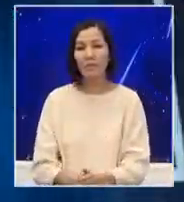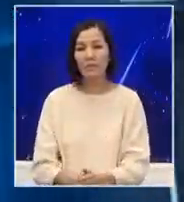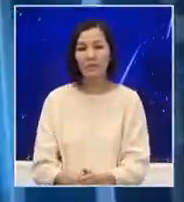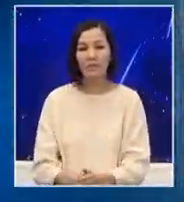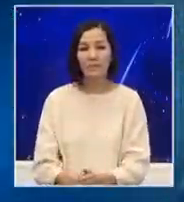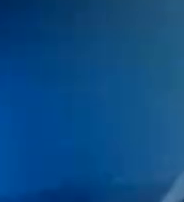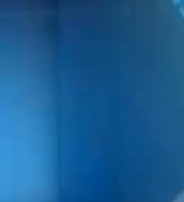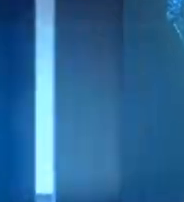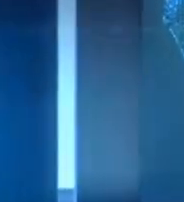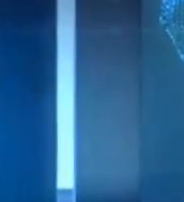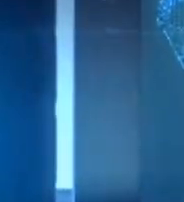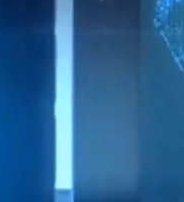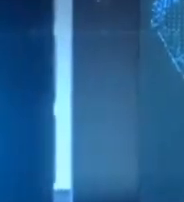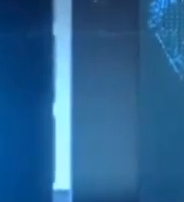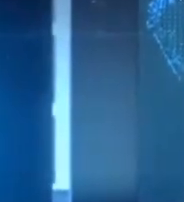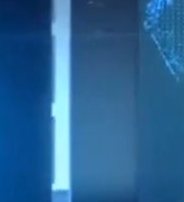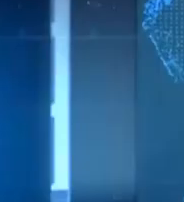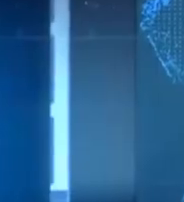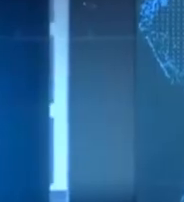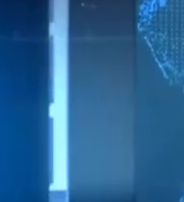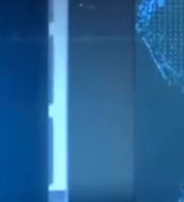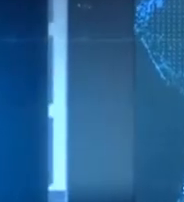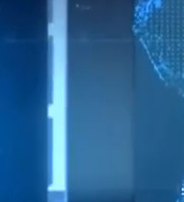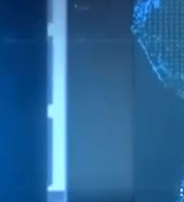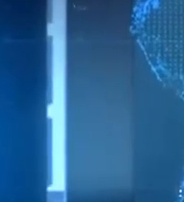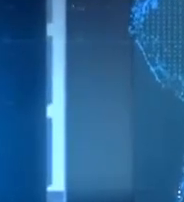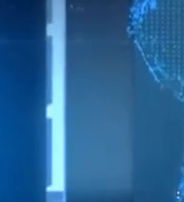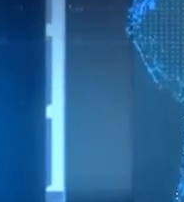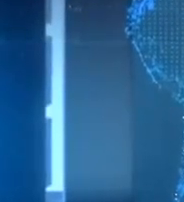Қайрат Қазтұрғанов, Жетісу телеарнасы.